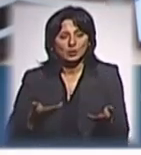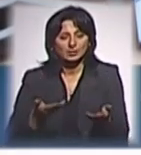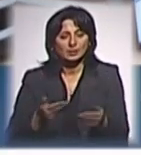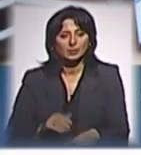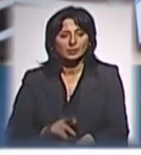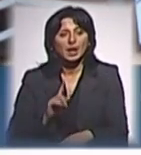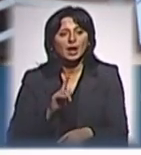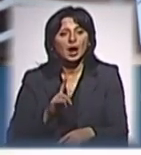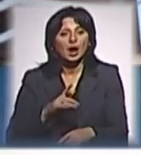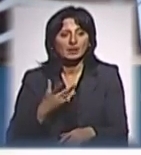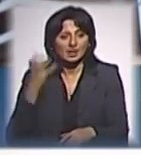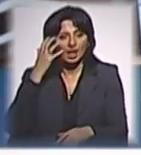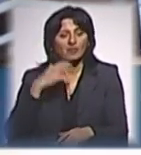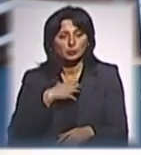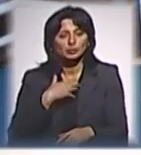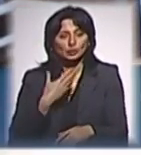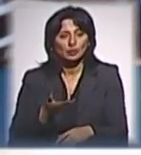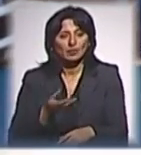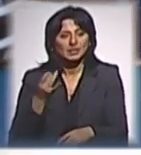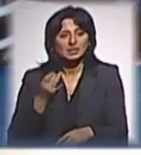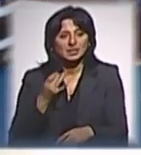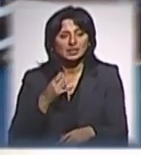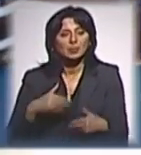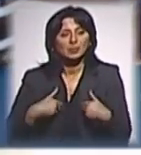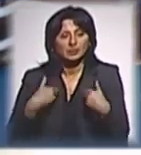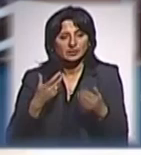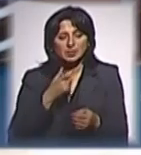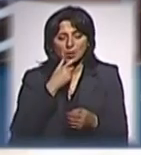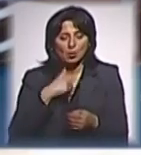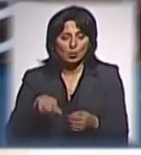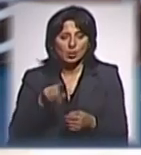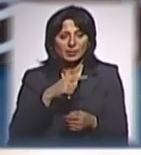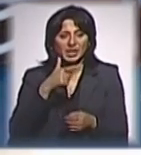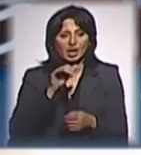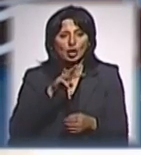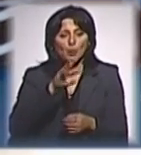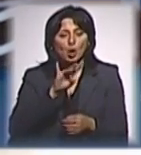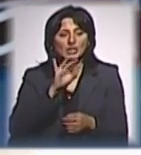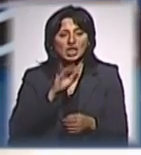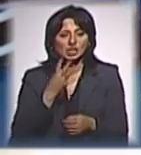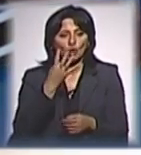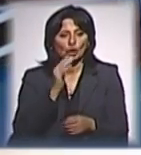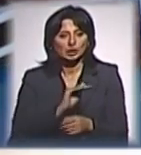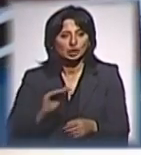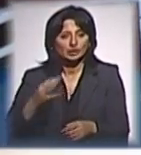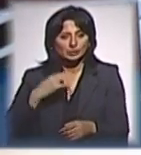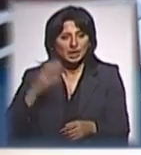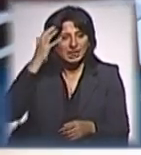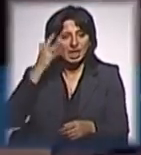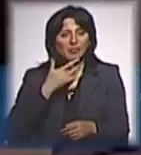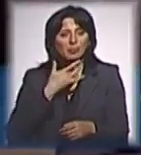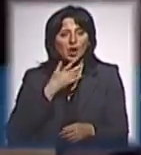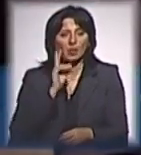საკმაოდ მნიშვნელოვანი ქალაქია, ასე რომ საინტერესოა. მოგესალმებით თქვენს მაყურებელს. მე ვარ გიორგი მოსიაშვილი, 4 შვილის მამა, თელავის